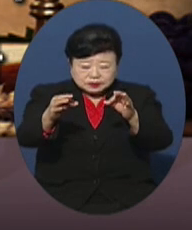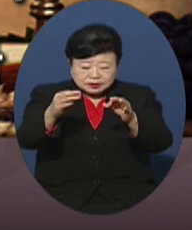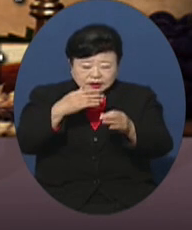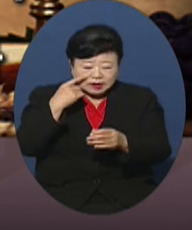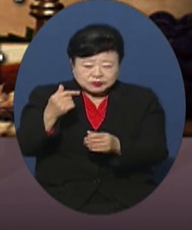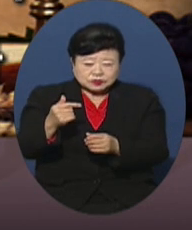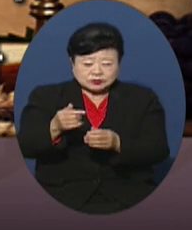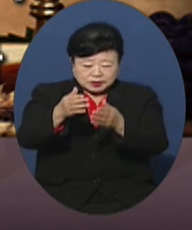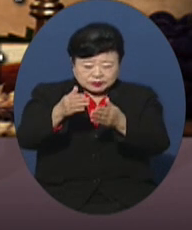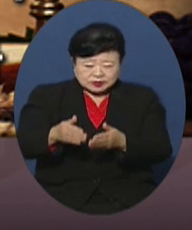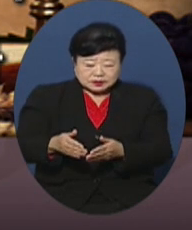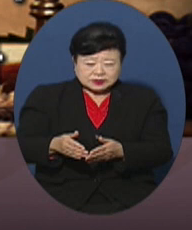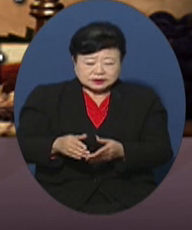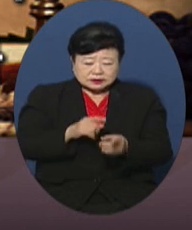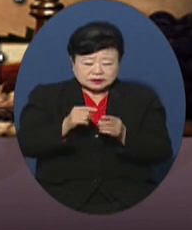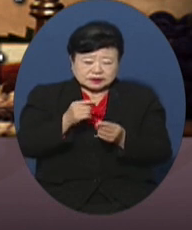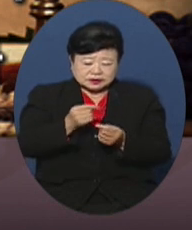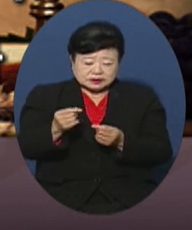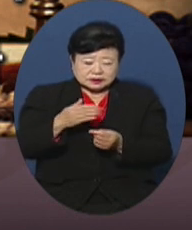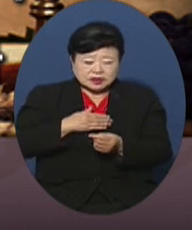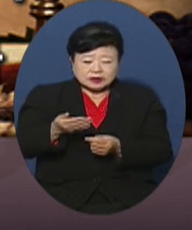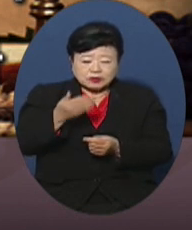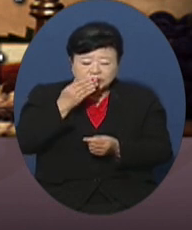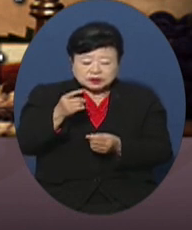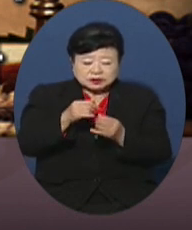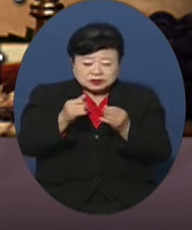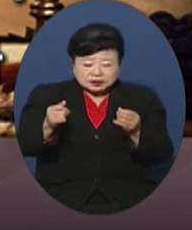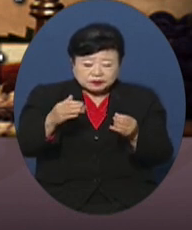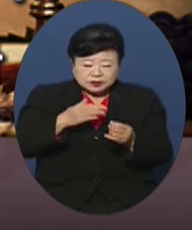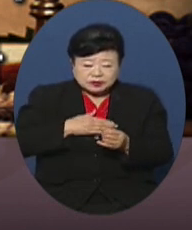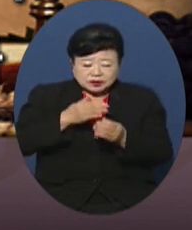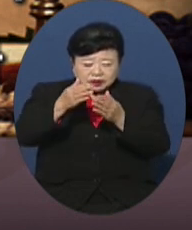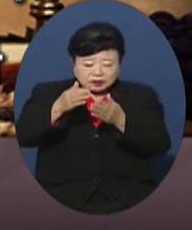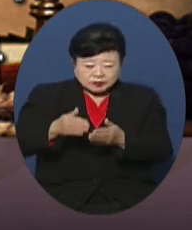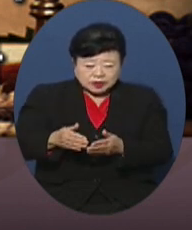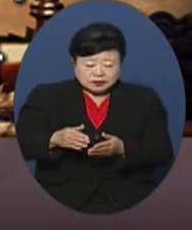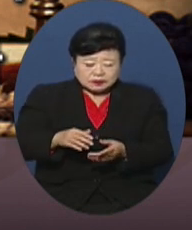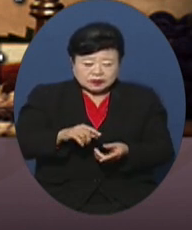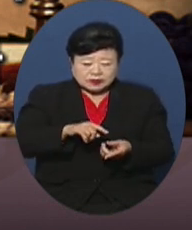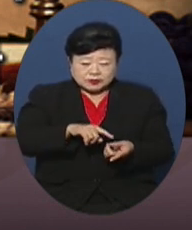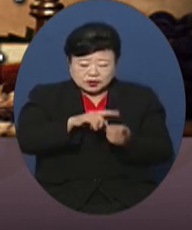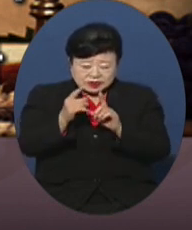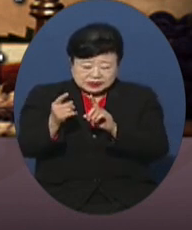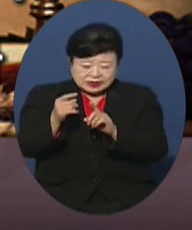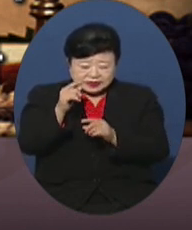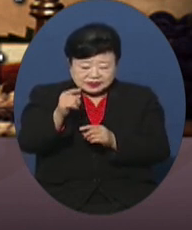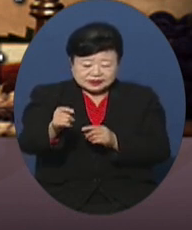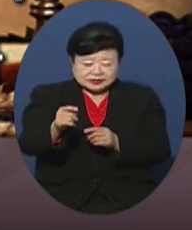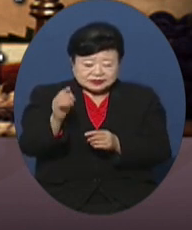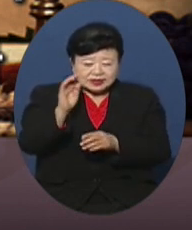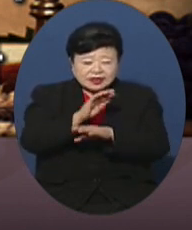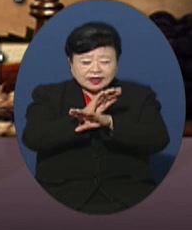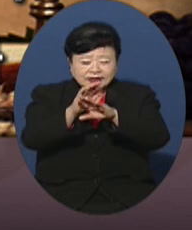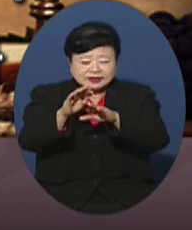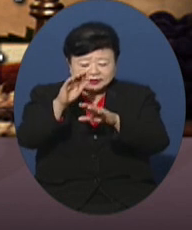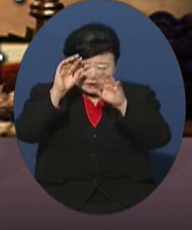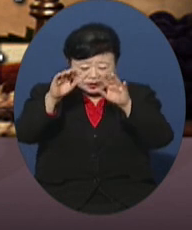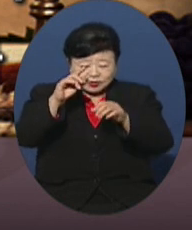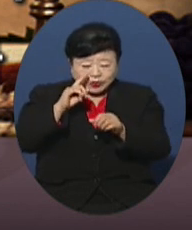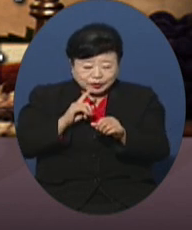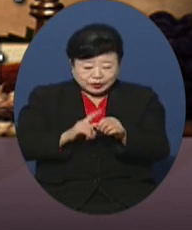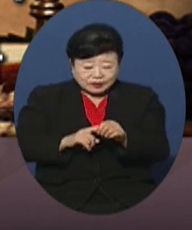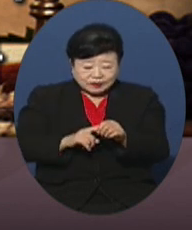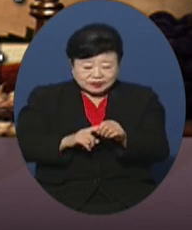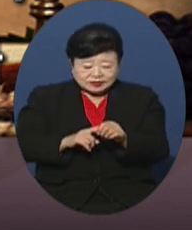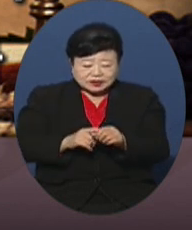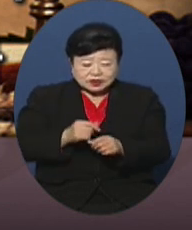내가 아버지를 말미암아 사는 것 같이 나를 믿는 그 사람도 나로 말미암아 살리라. 이것은